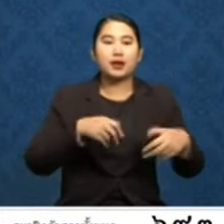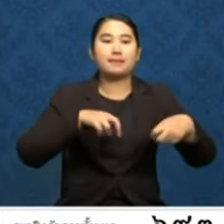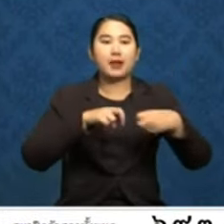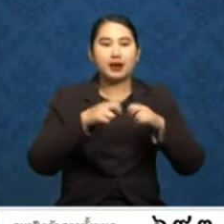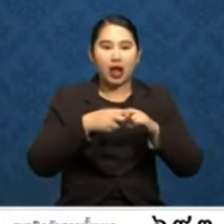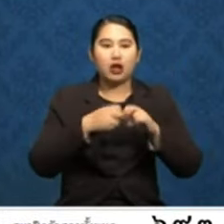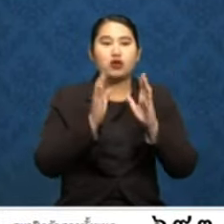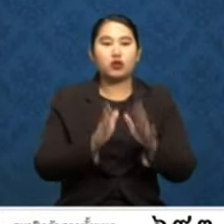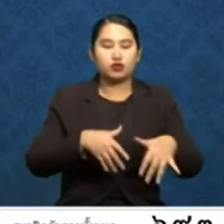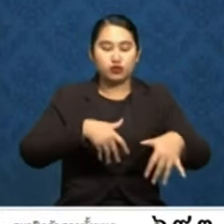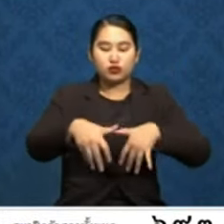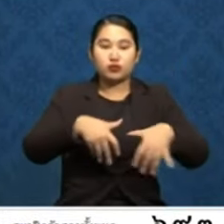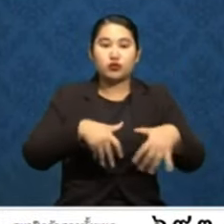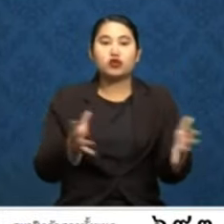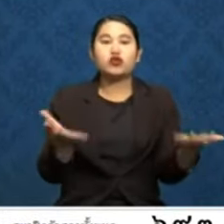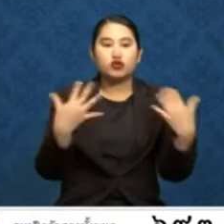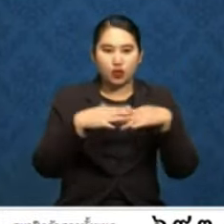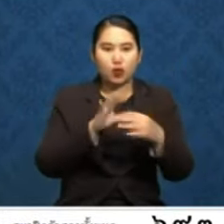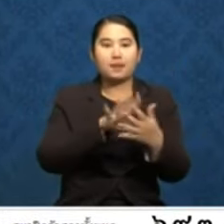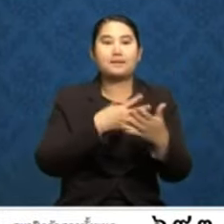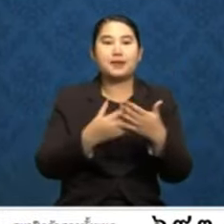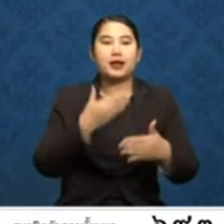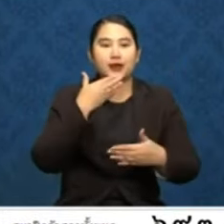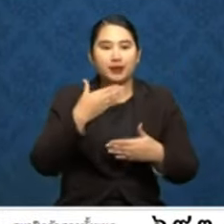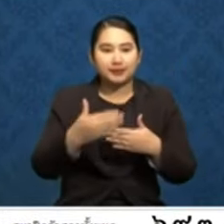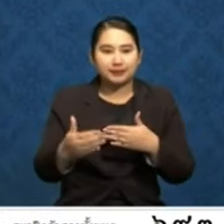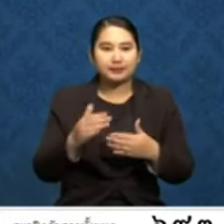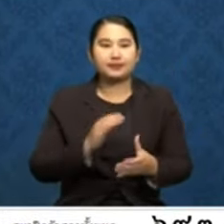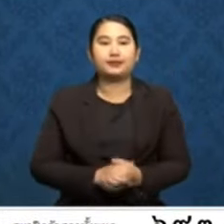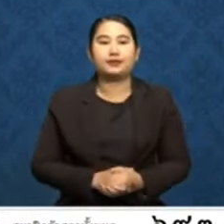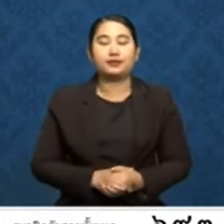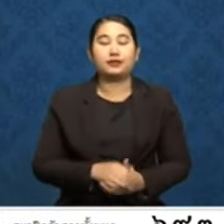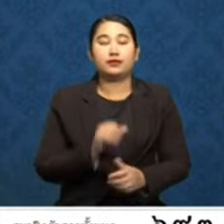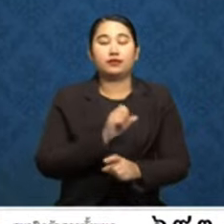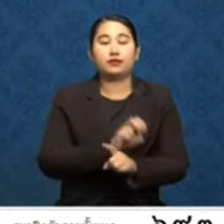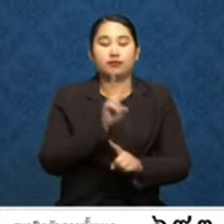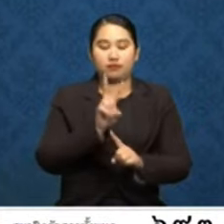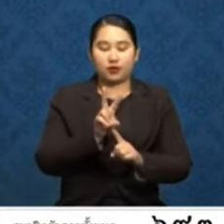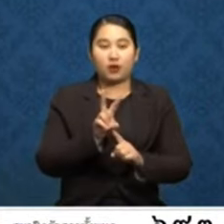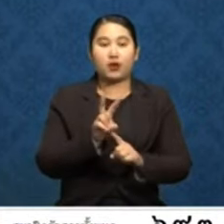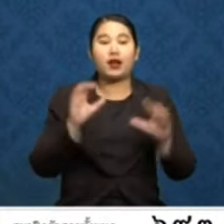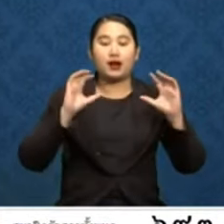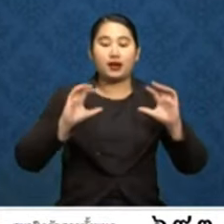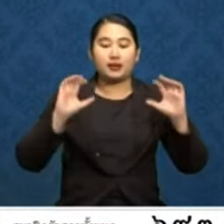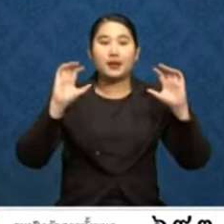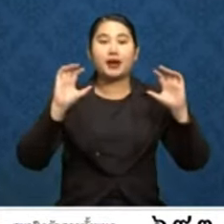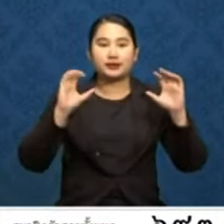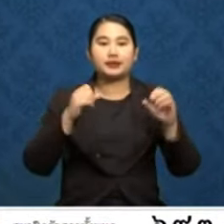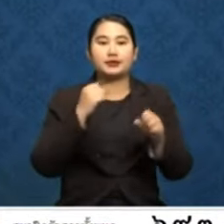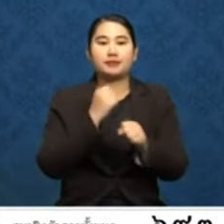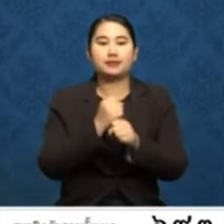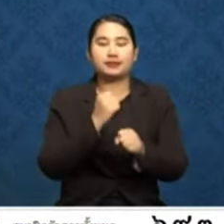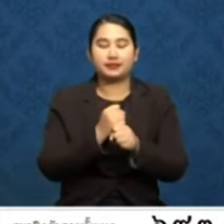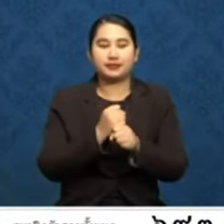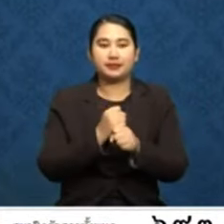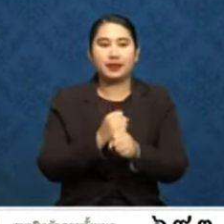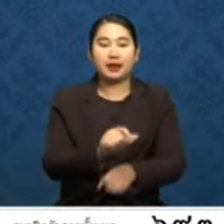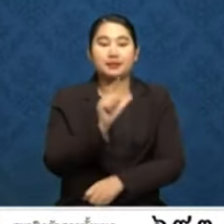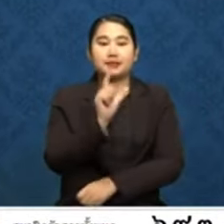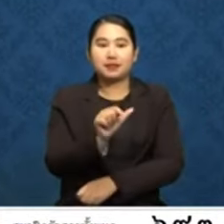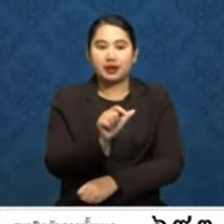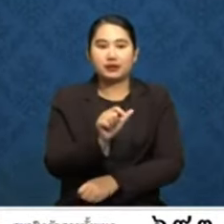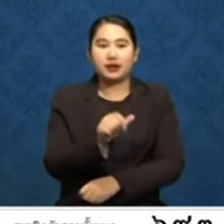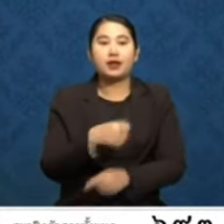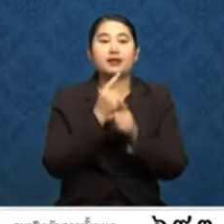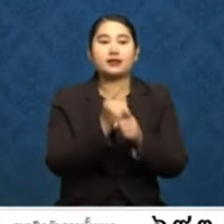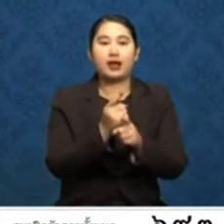มีส่วนร่วมอย่างยั่งยืน 2. รัฐบาลจะยึดมั่นในหลักนิติธ